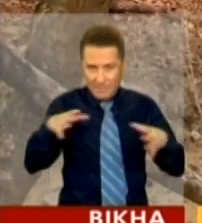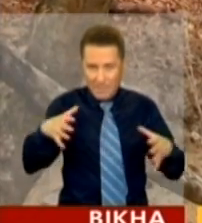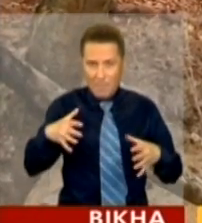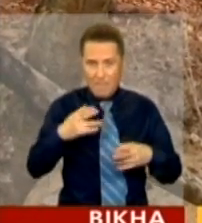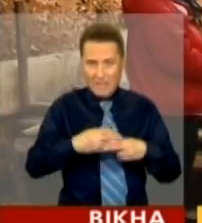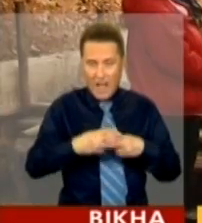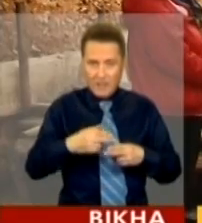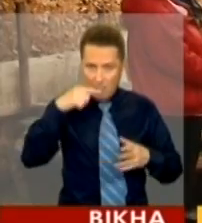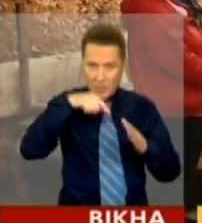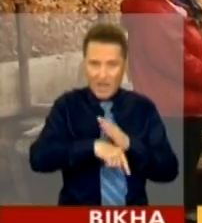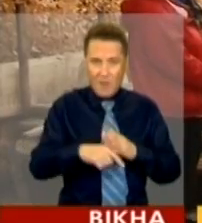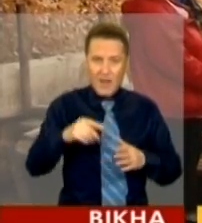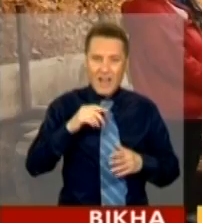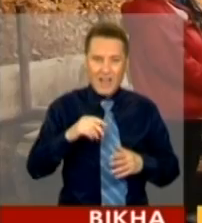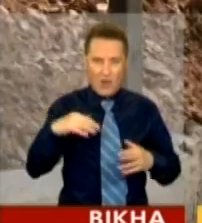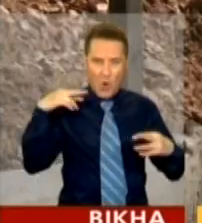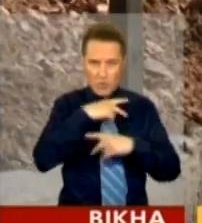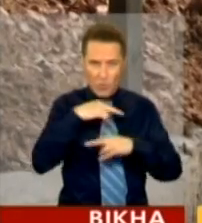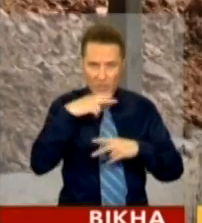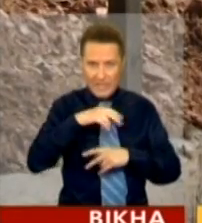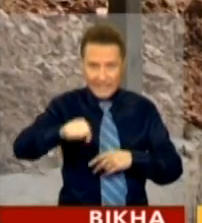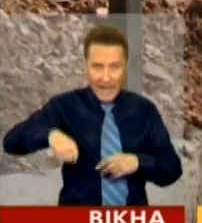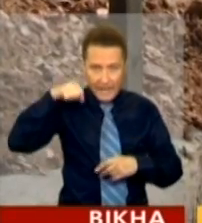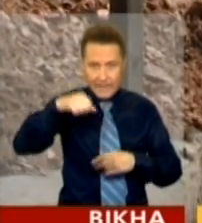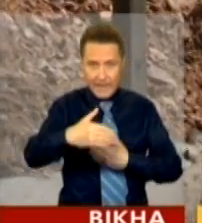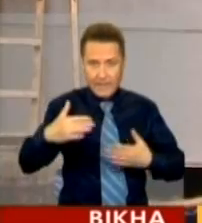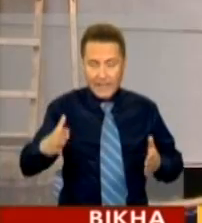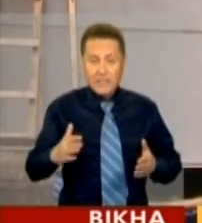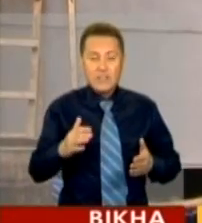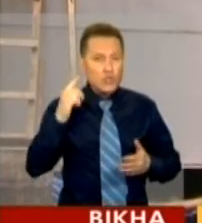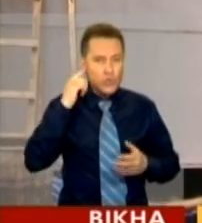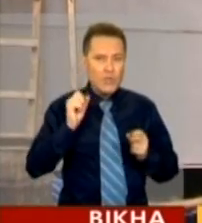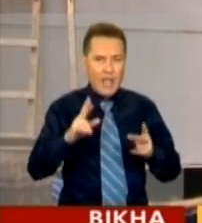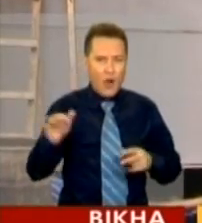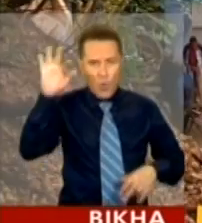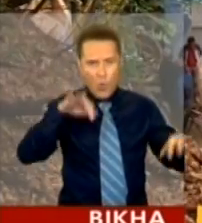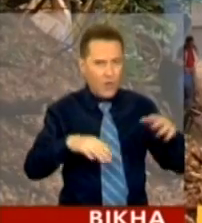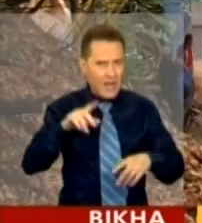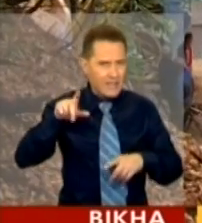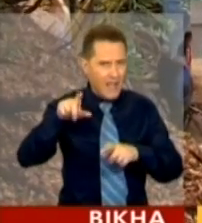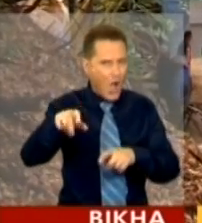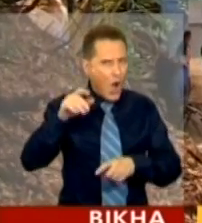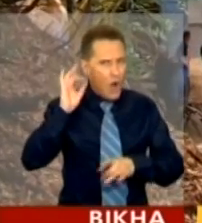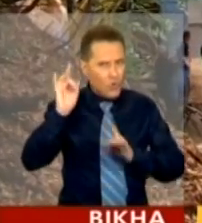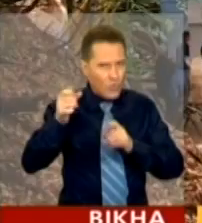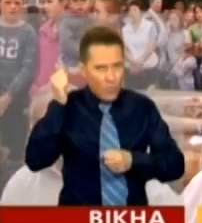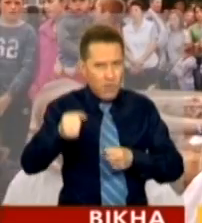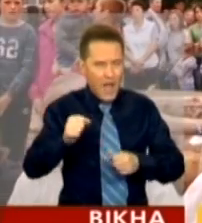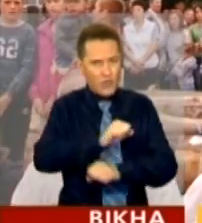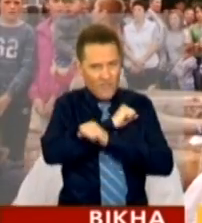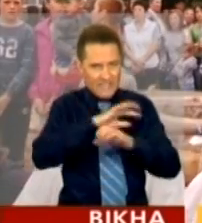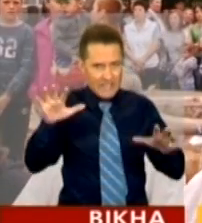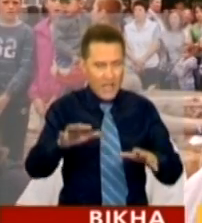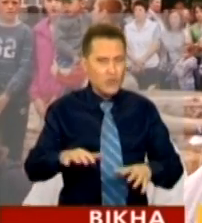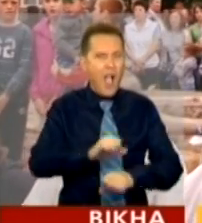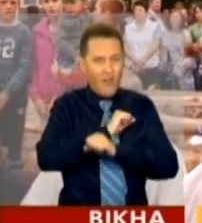отруїли криниці. Горяни бідкаються щодня, чують, як у горах щось свердлять, рубають, ба навіть висаджують у повітря.